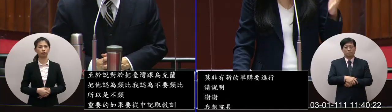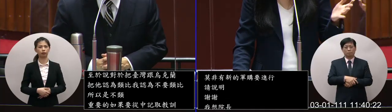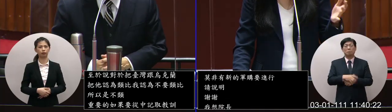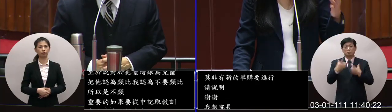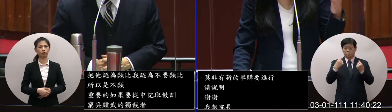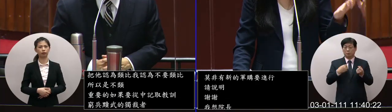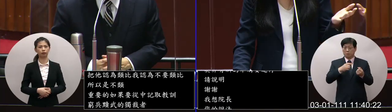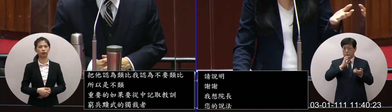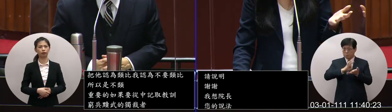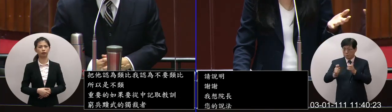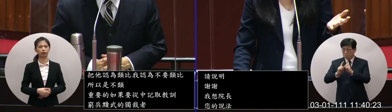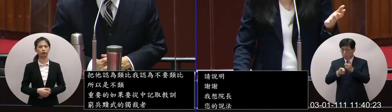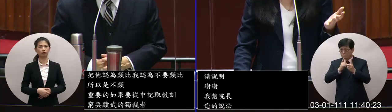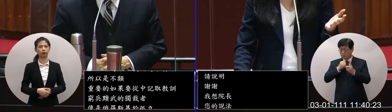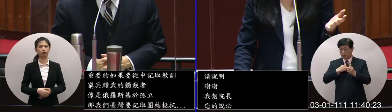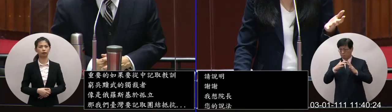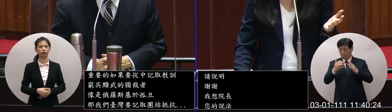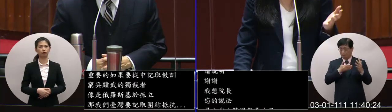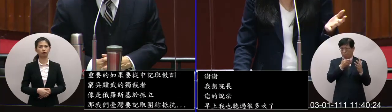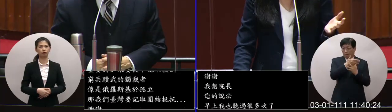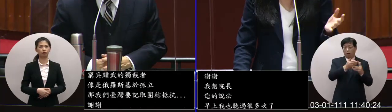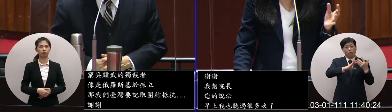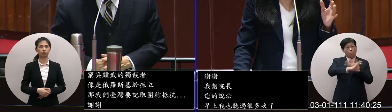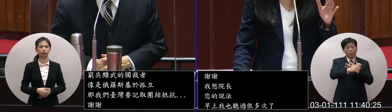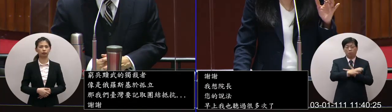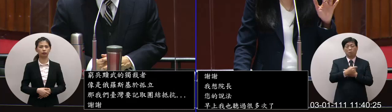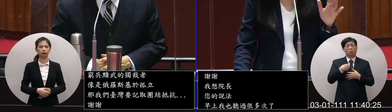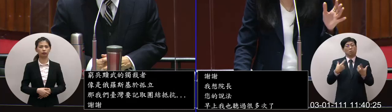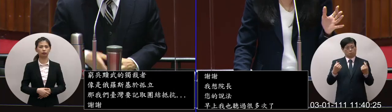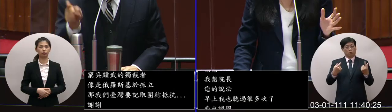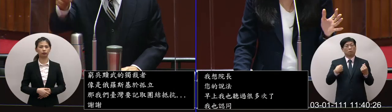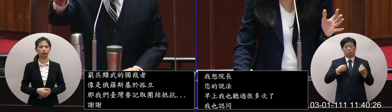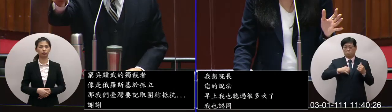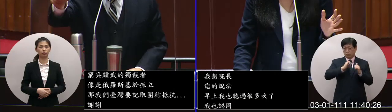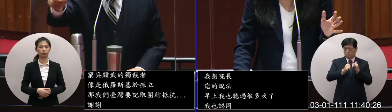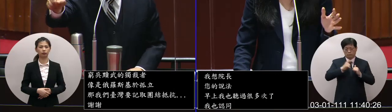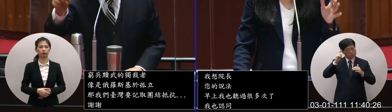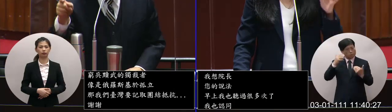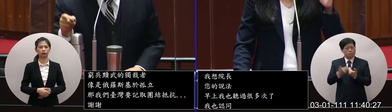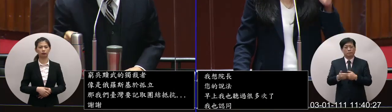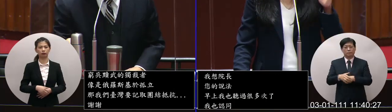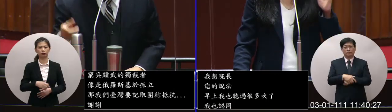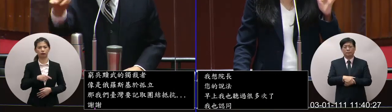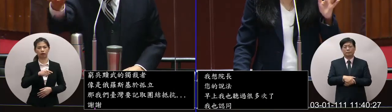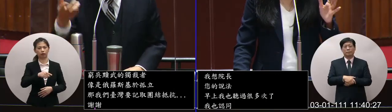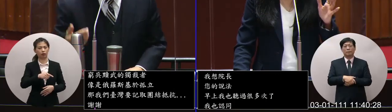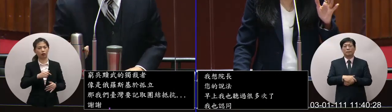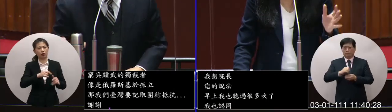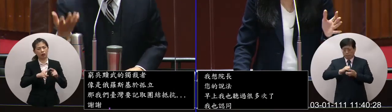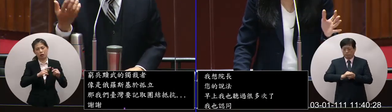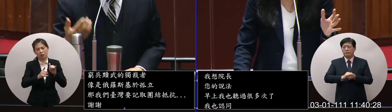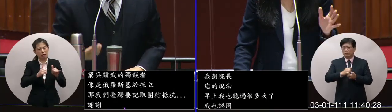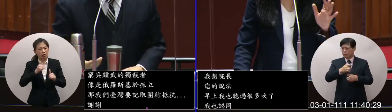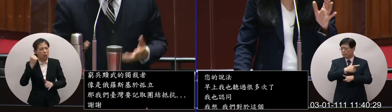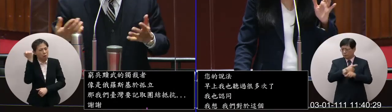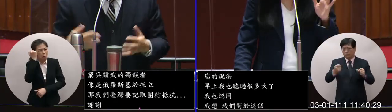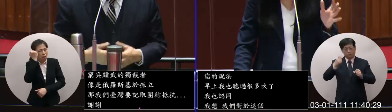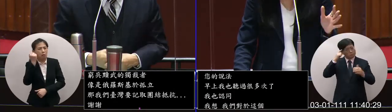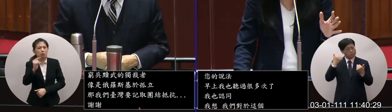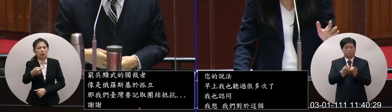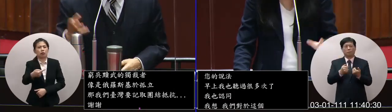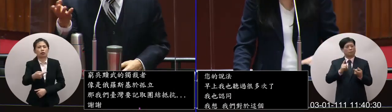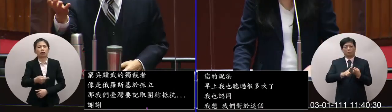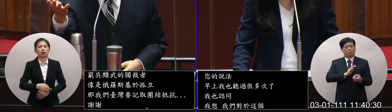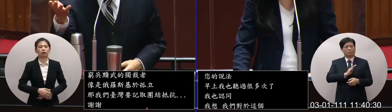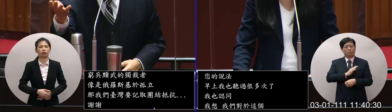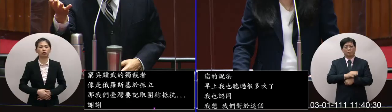谢谢 要用武力去侵犯别人的国家这件事情哦，不用讲，我们其实大家全部 最苦的是百姓了、啊。 我们全部都是反对的，这个都没